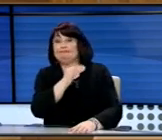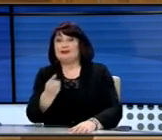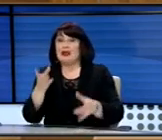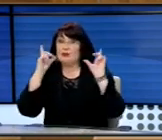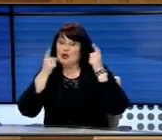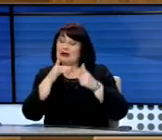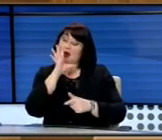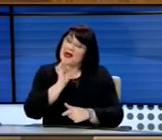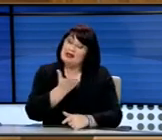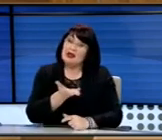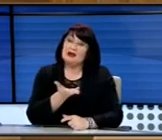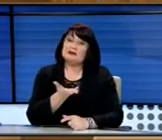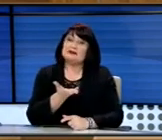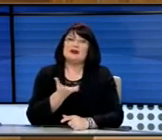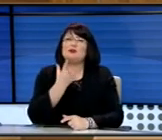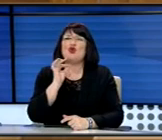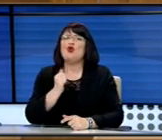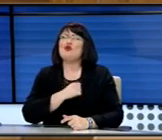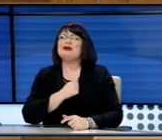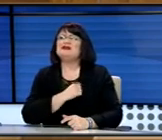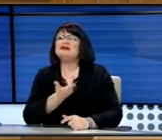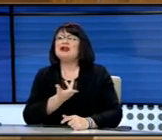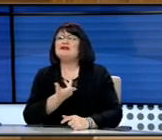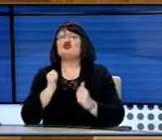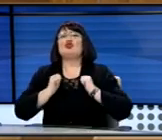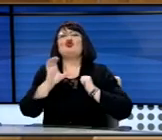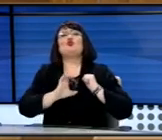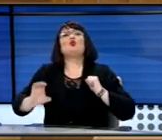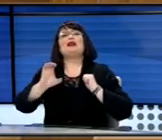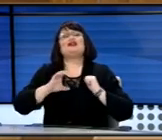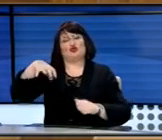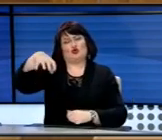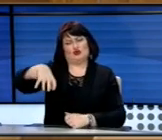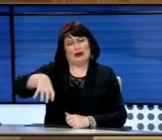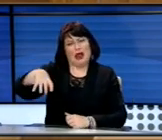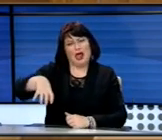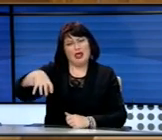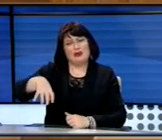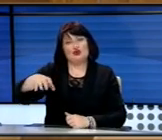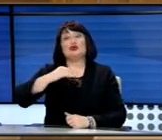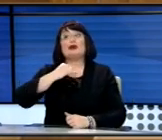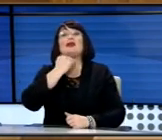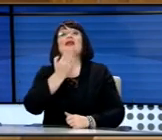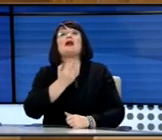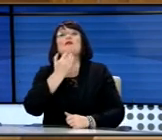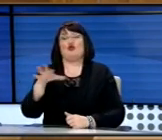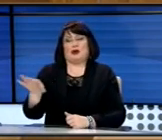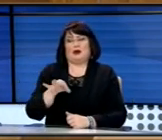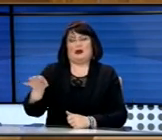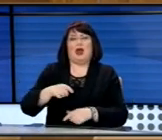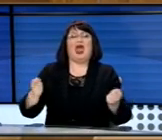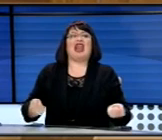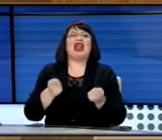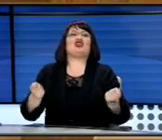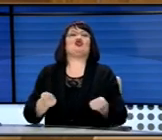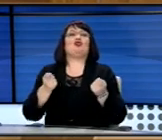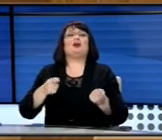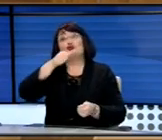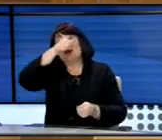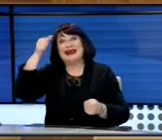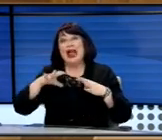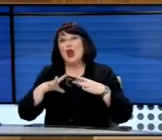της Νέας Δημοκρατίας, γιατί πιστεύετε ότι ο τουριστικός τομέας αδυνατούσε να βρει εργαζόμενος όλο το